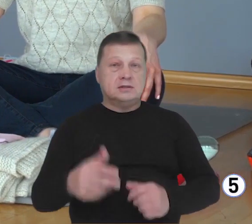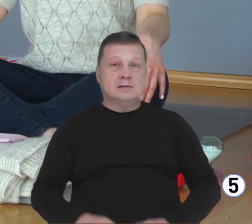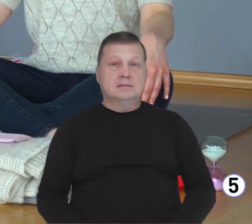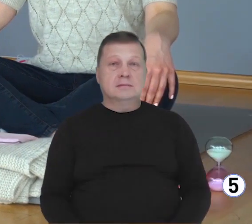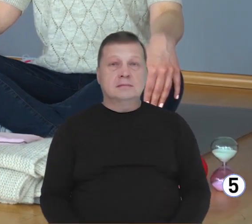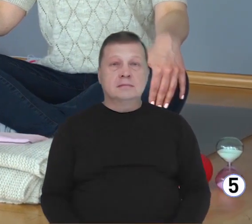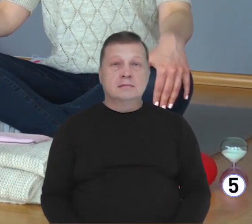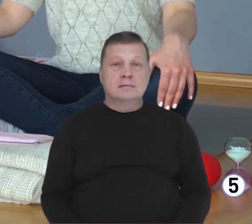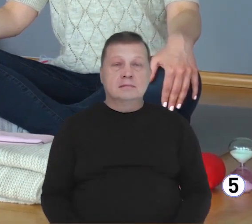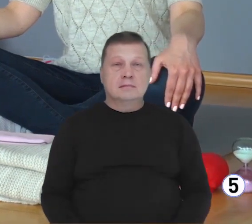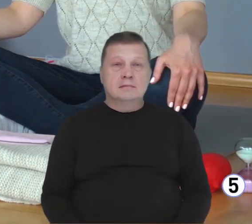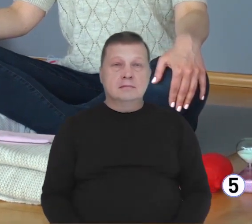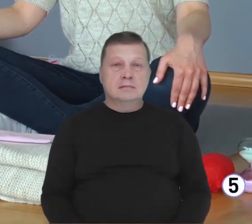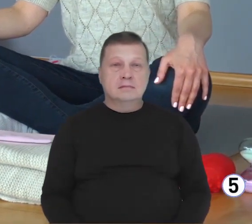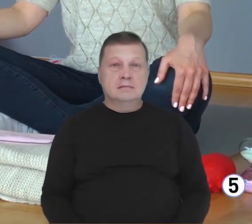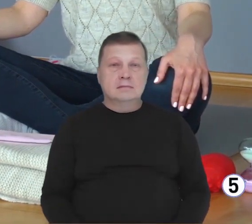23,